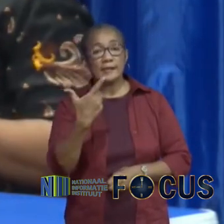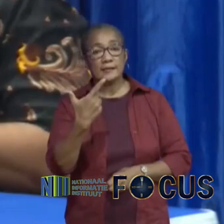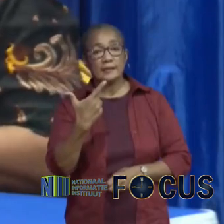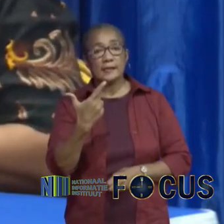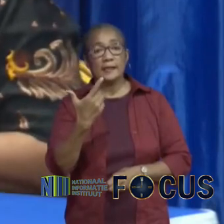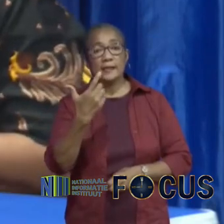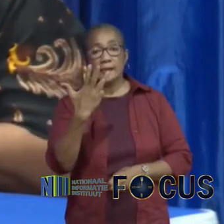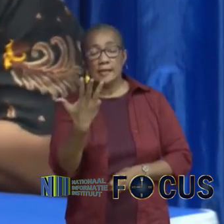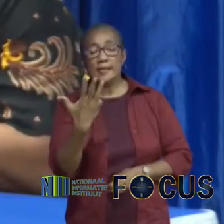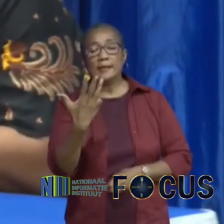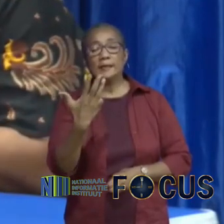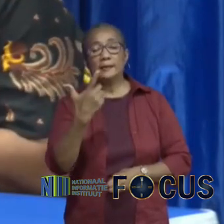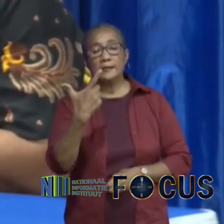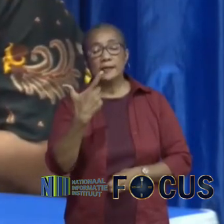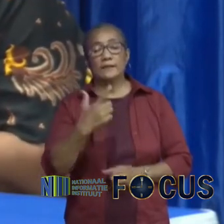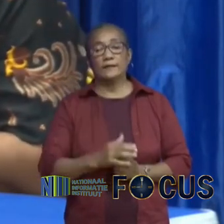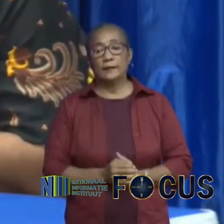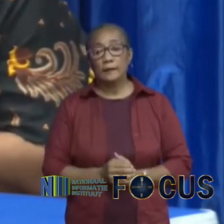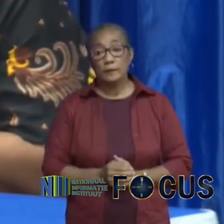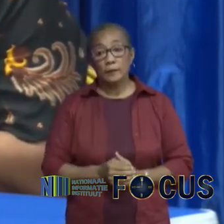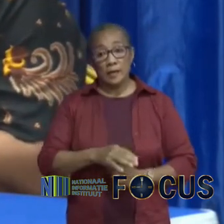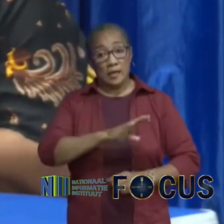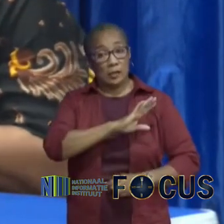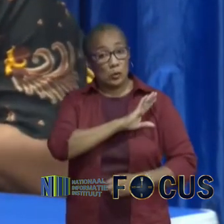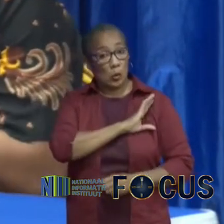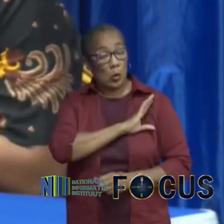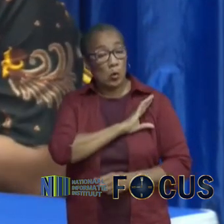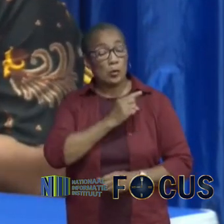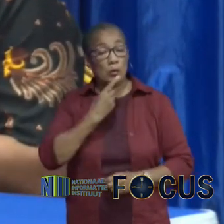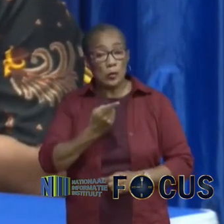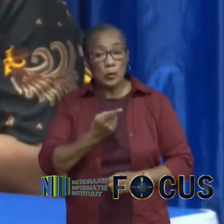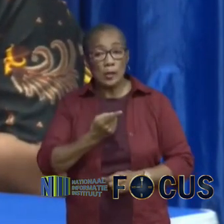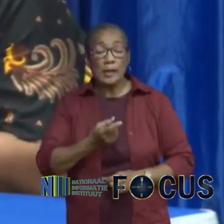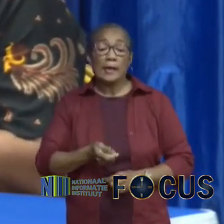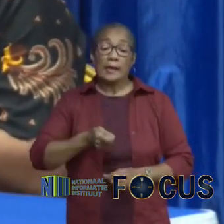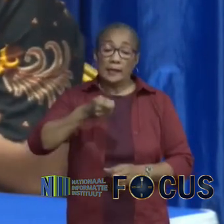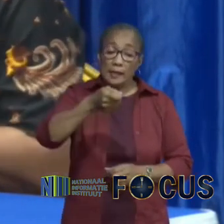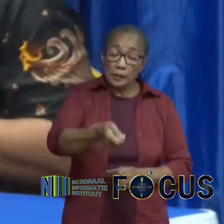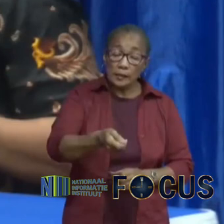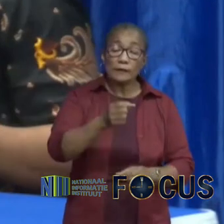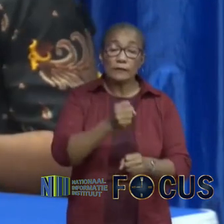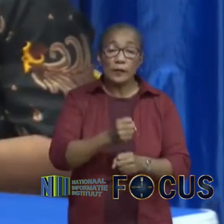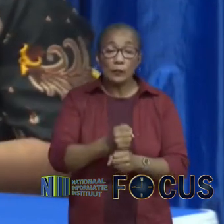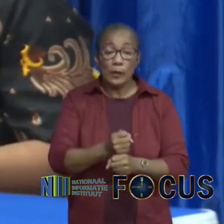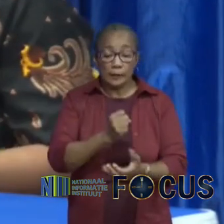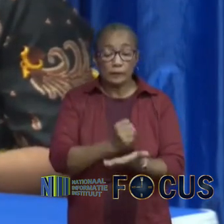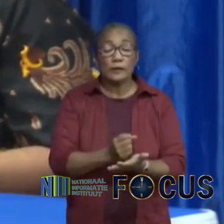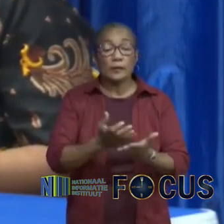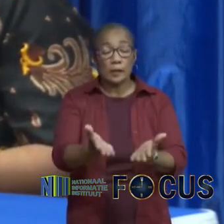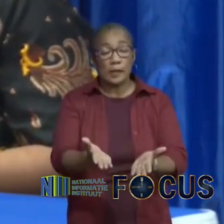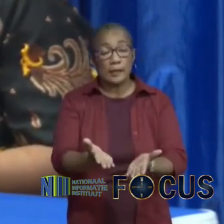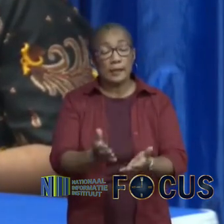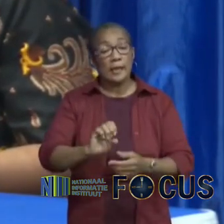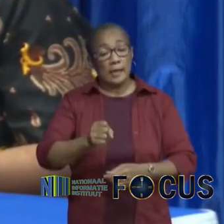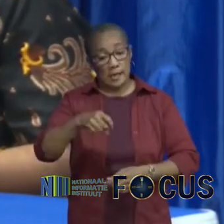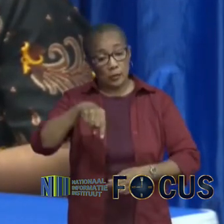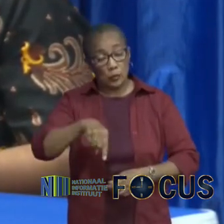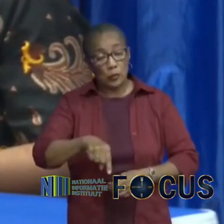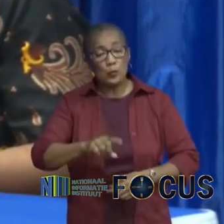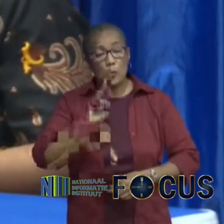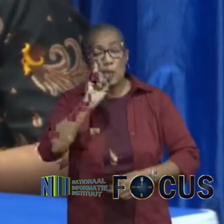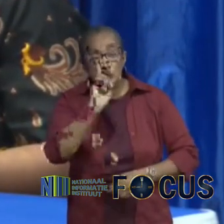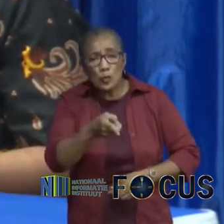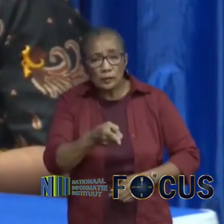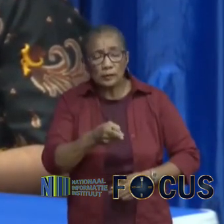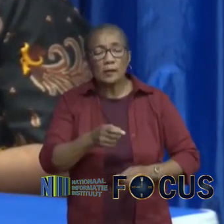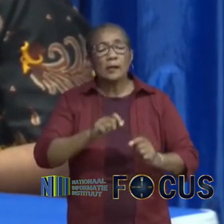411-301-47-1660 en 47-22-79. Als ik nu over kan gaan tot het indienen van werkvergunningen, dient dat nu uitsluitend digitaal